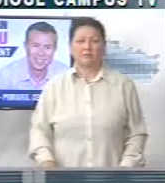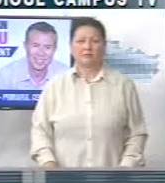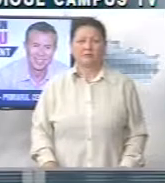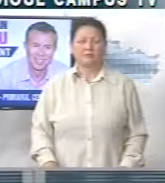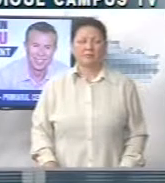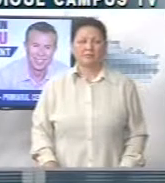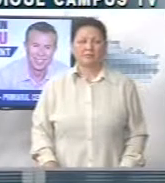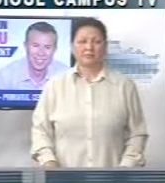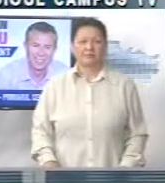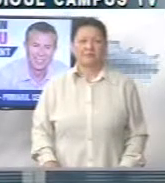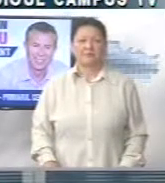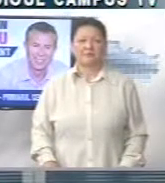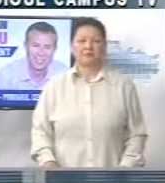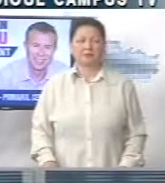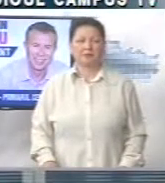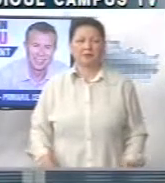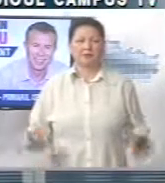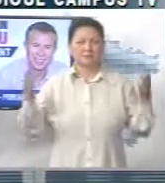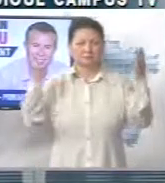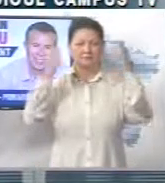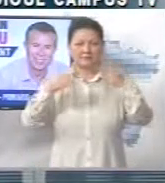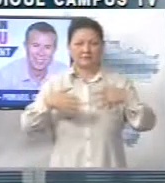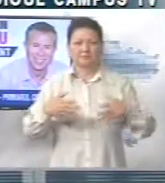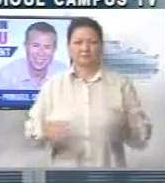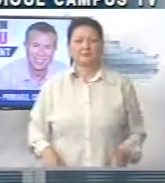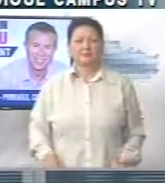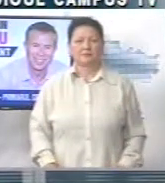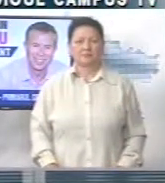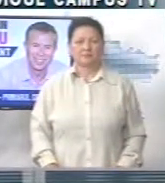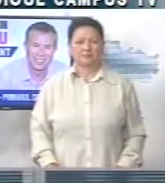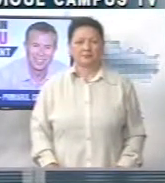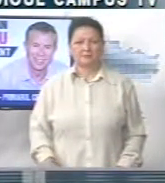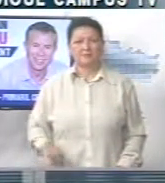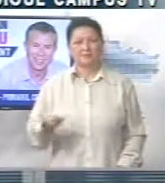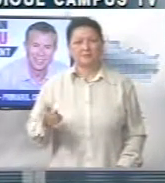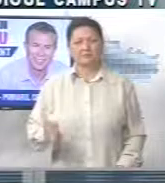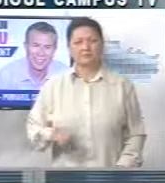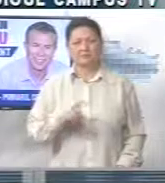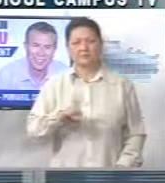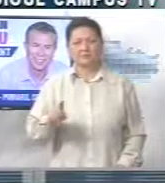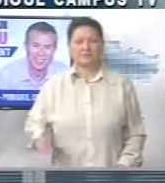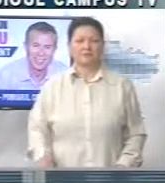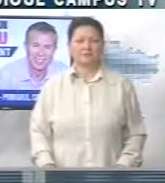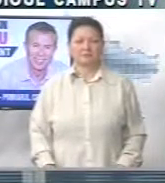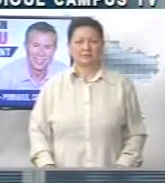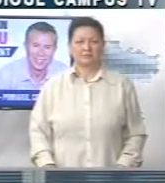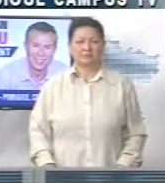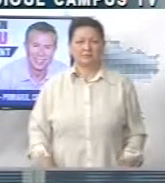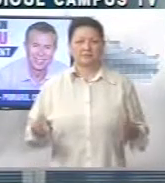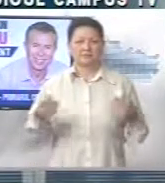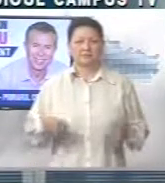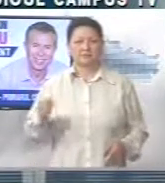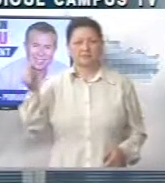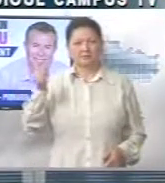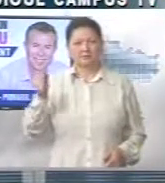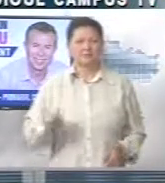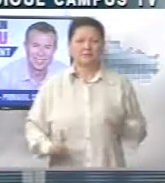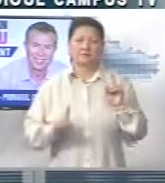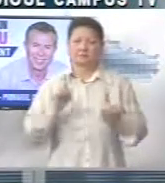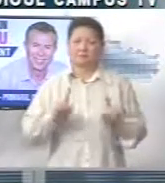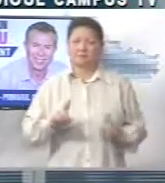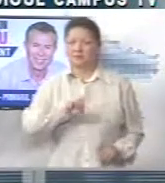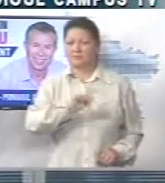acel statut al administratorului și alte câteva care, sigur, chiar dacă n-au fost adoptate, la